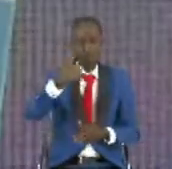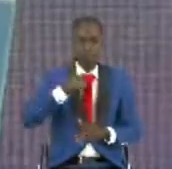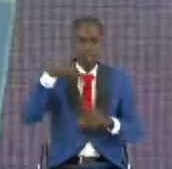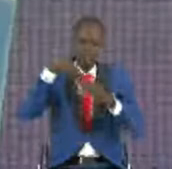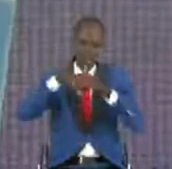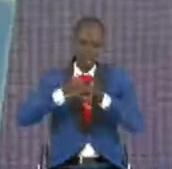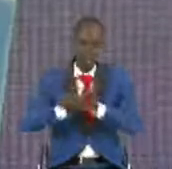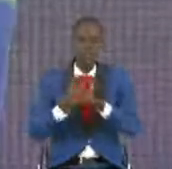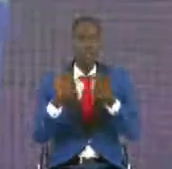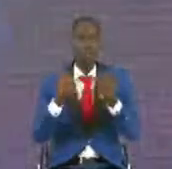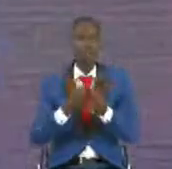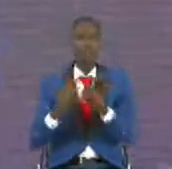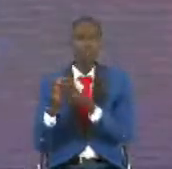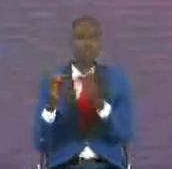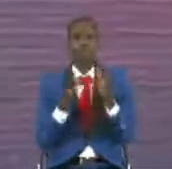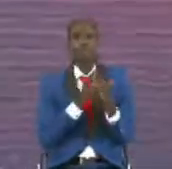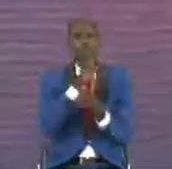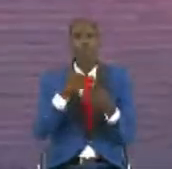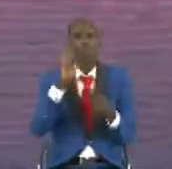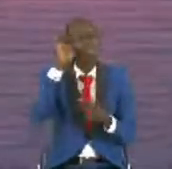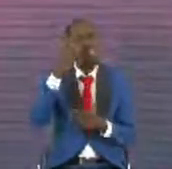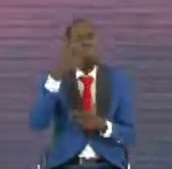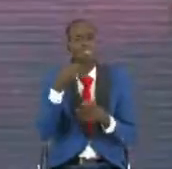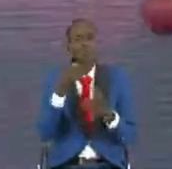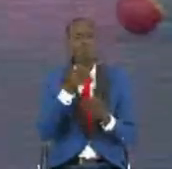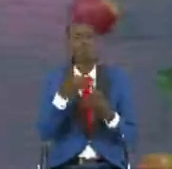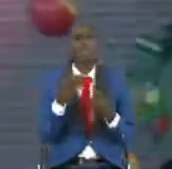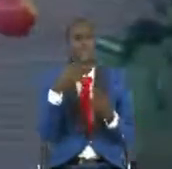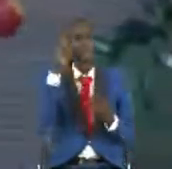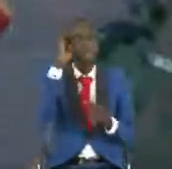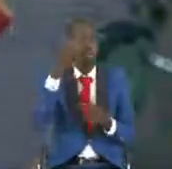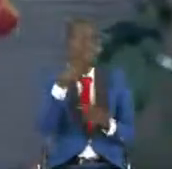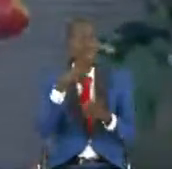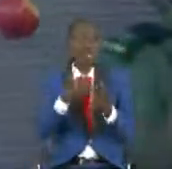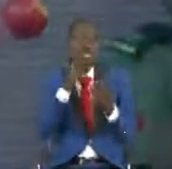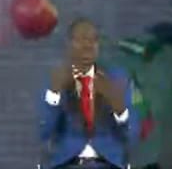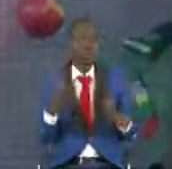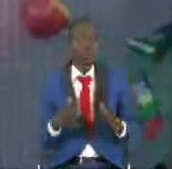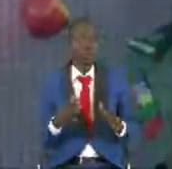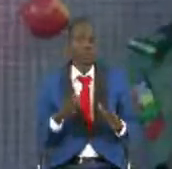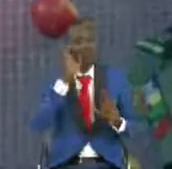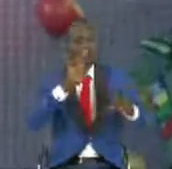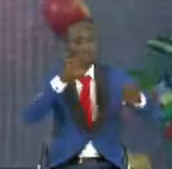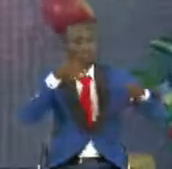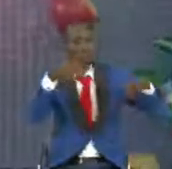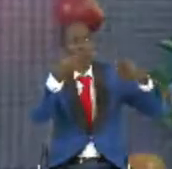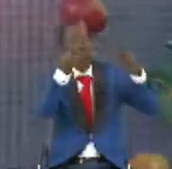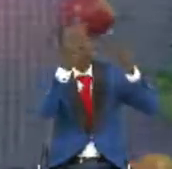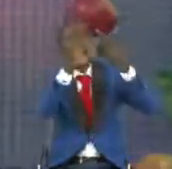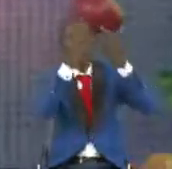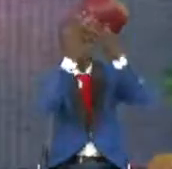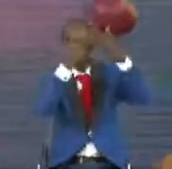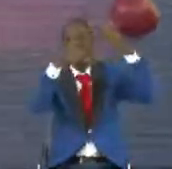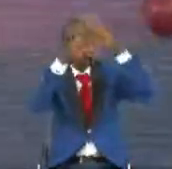été fait souverain sacrificateur. Quand il a dit tout est accompli, il est allé au ciel en